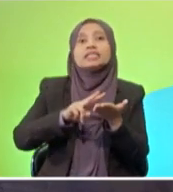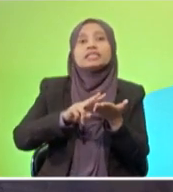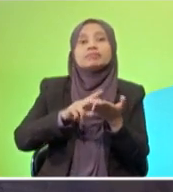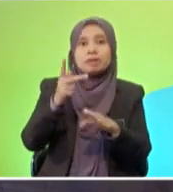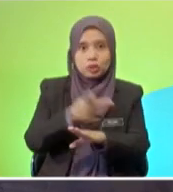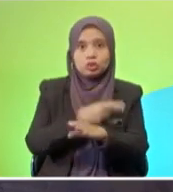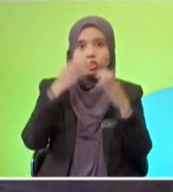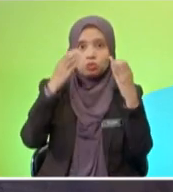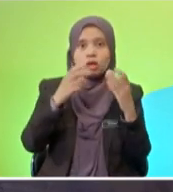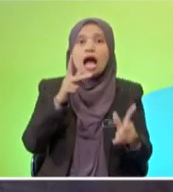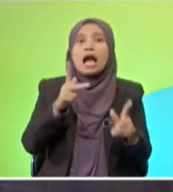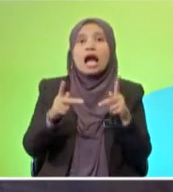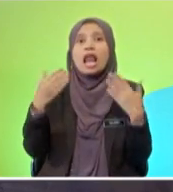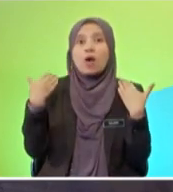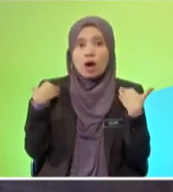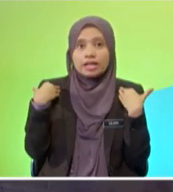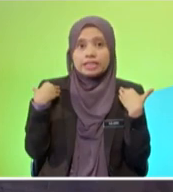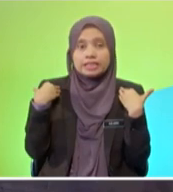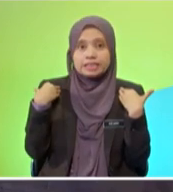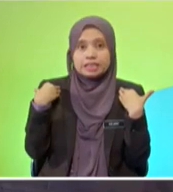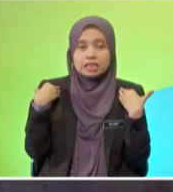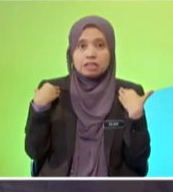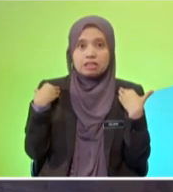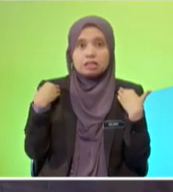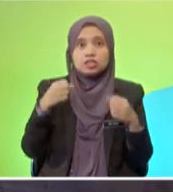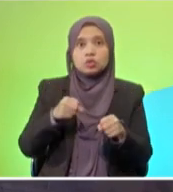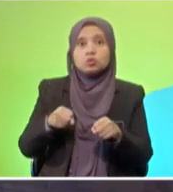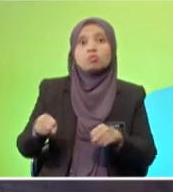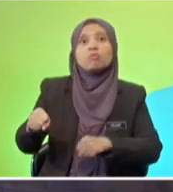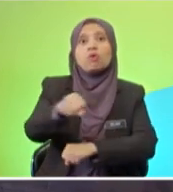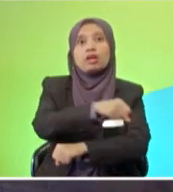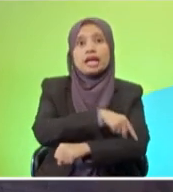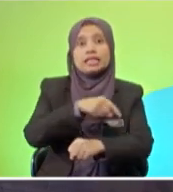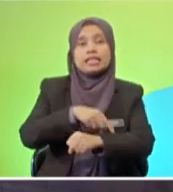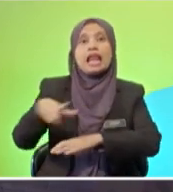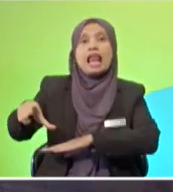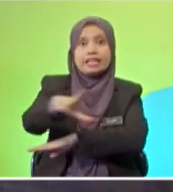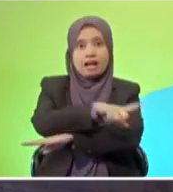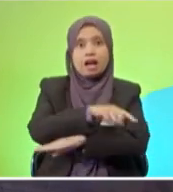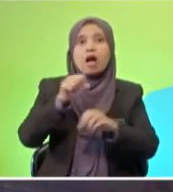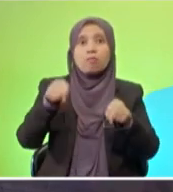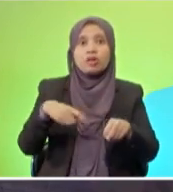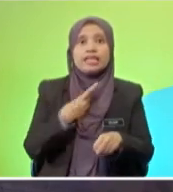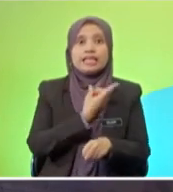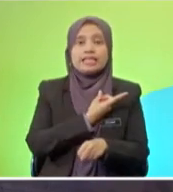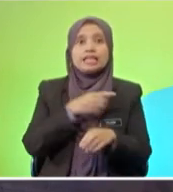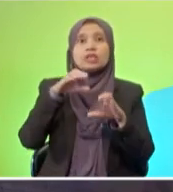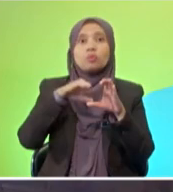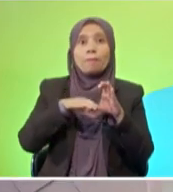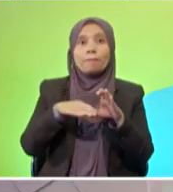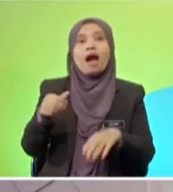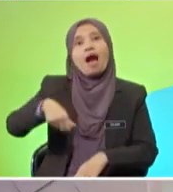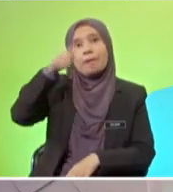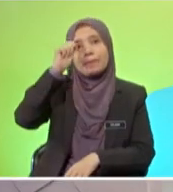Kalau ada sumur di ladang boleh kita menumpang mandi jika ada umur yang